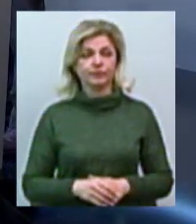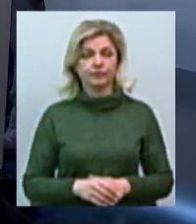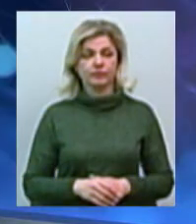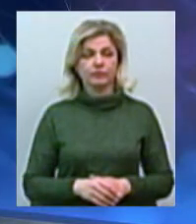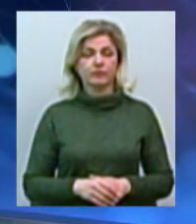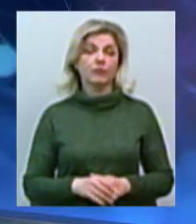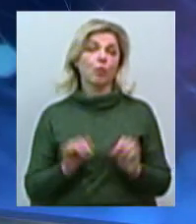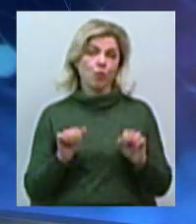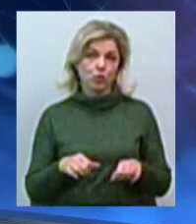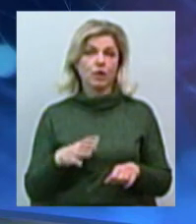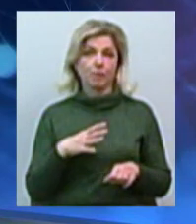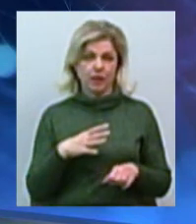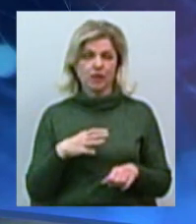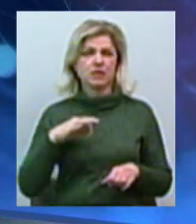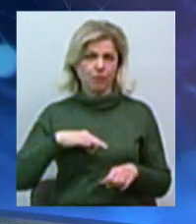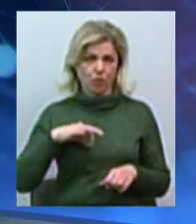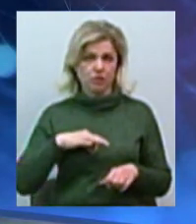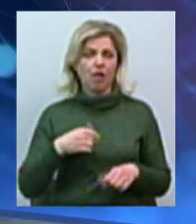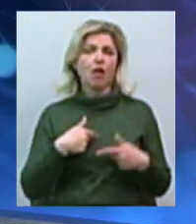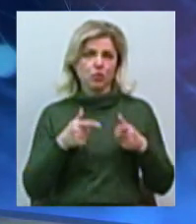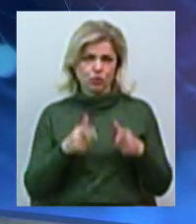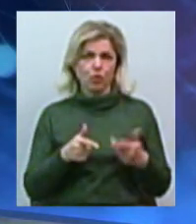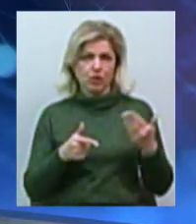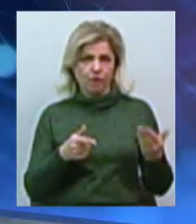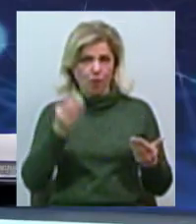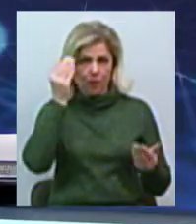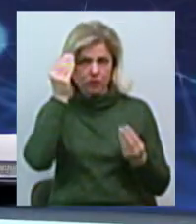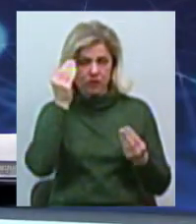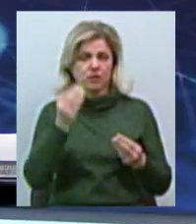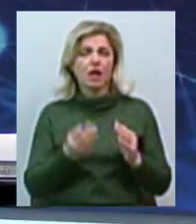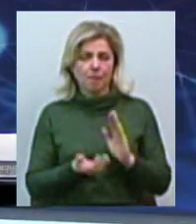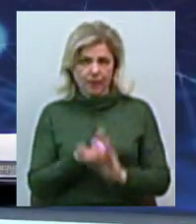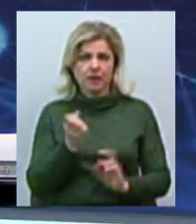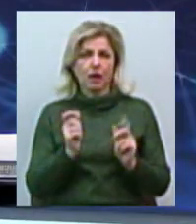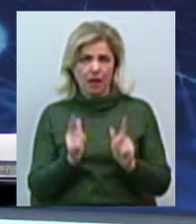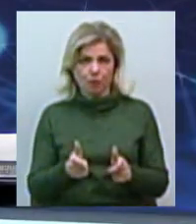припускає, що можуть бути зловживання. Я згоден з його позицією, підтримую. Все так воно і є.